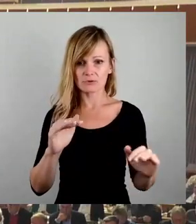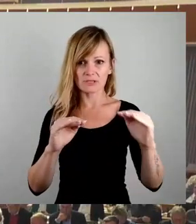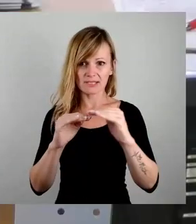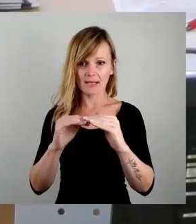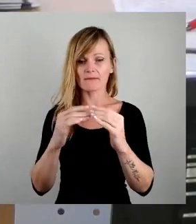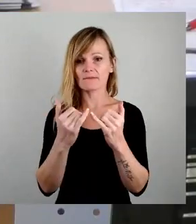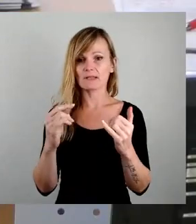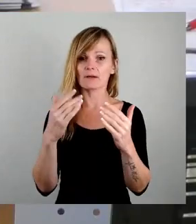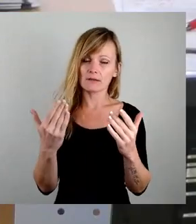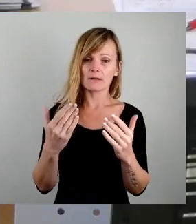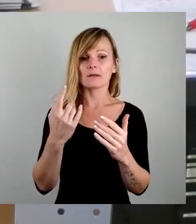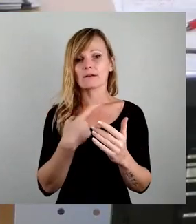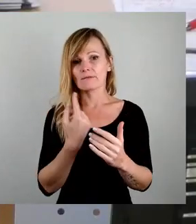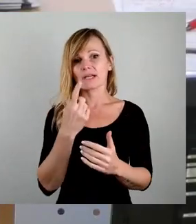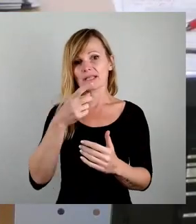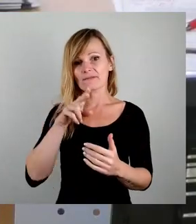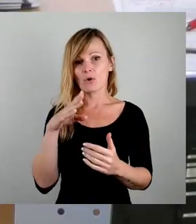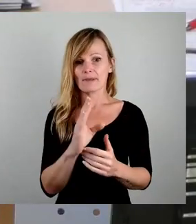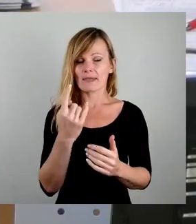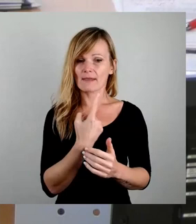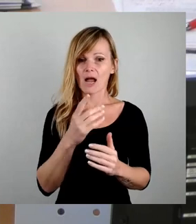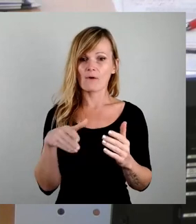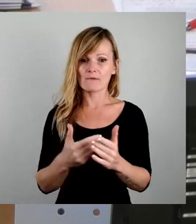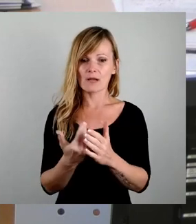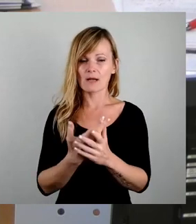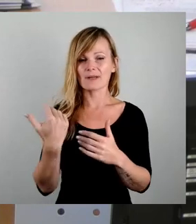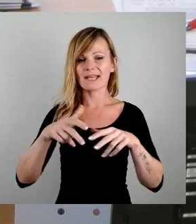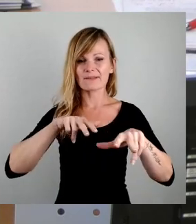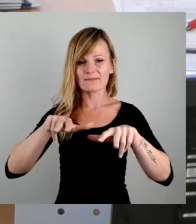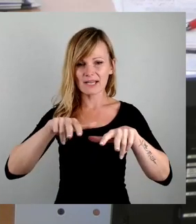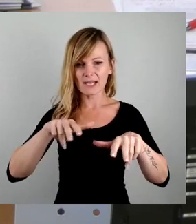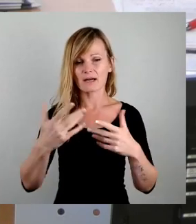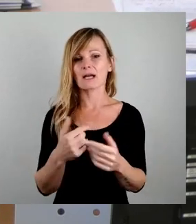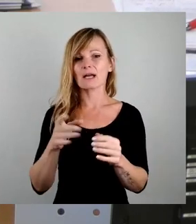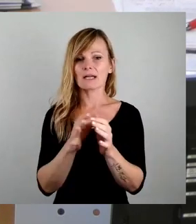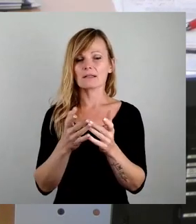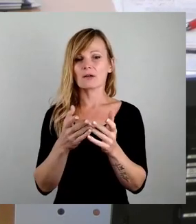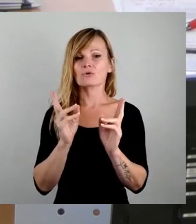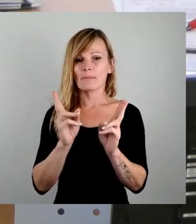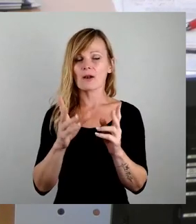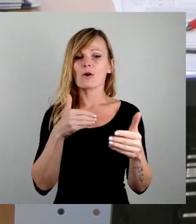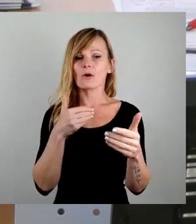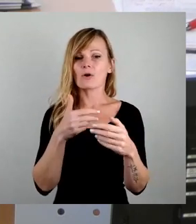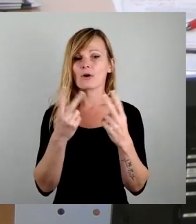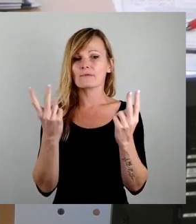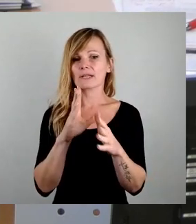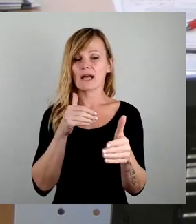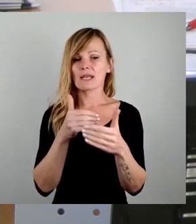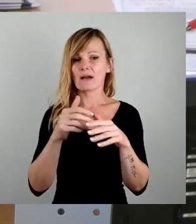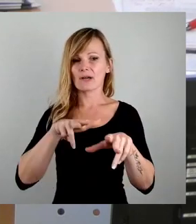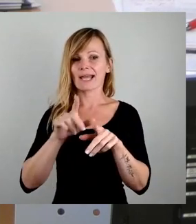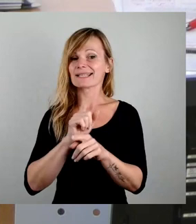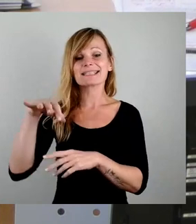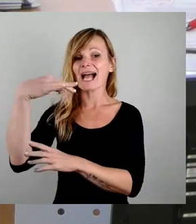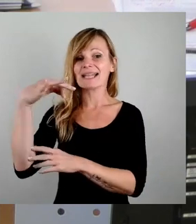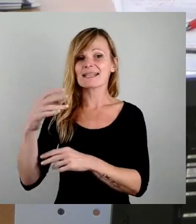als DVB die Aufgabe des Linienverkehrs, öffentlicher Personennahverkehr, und das heißt nicht Einzelbeförderung. Wir leisten uns